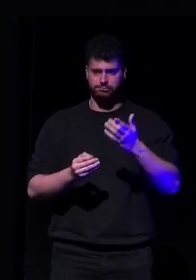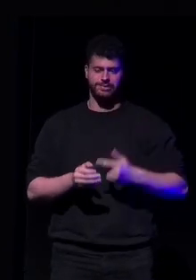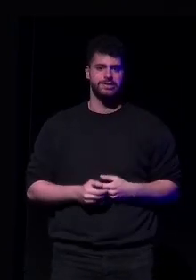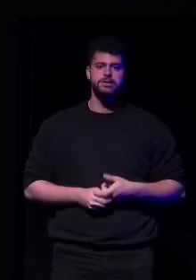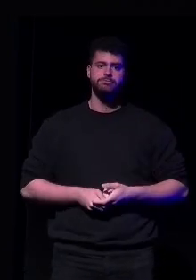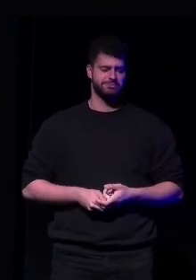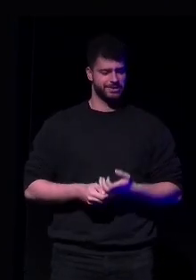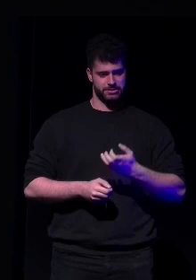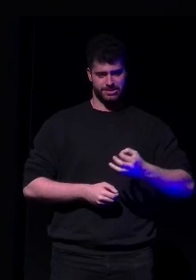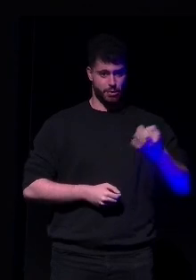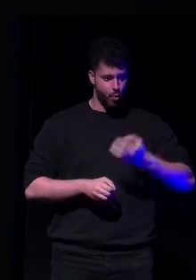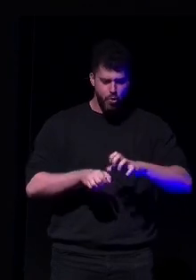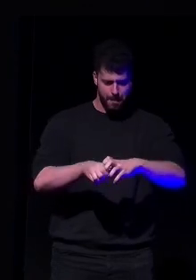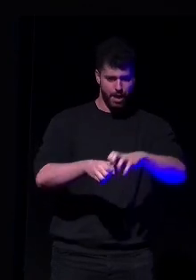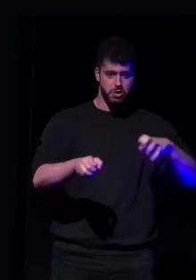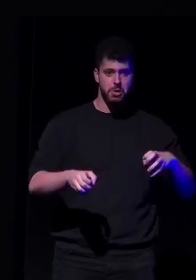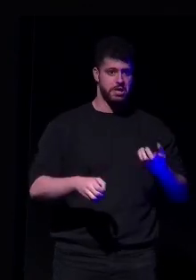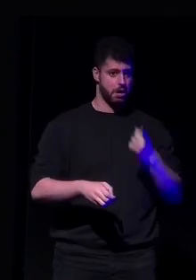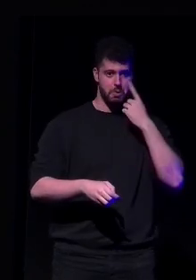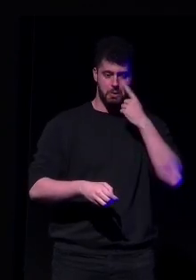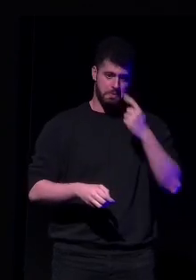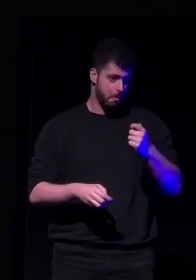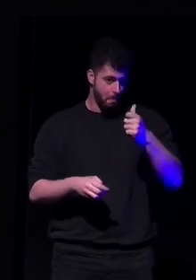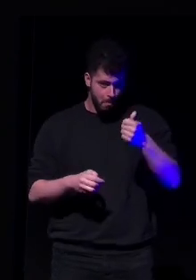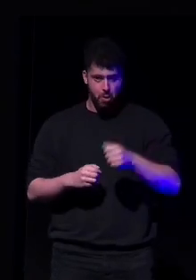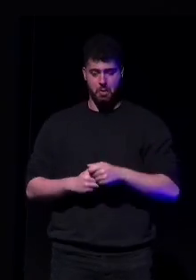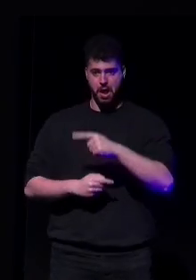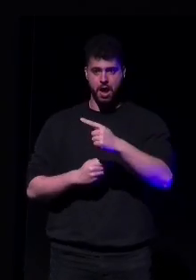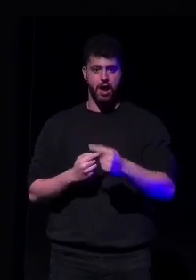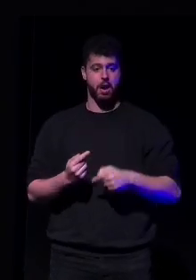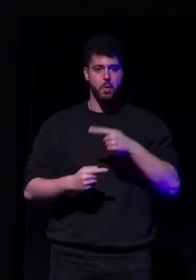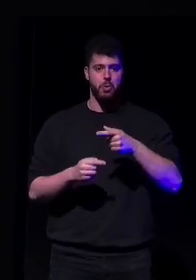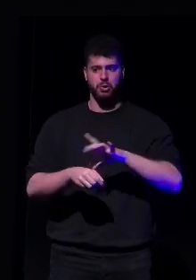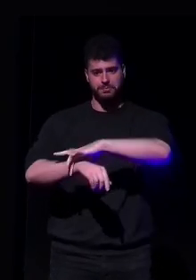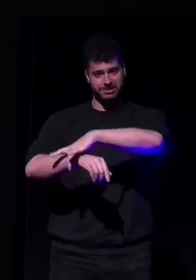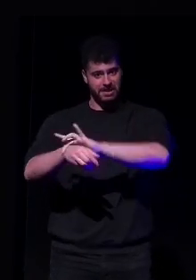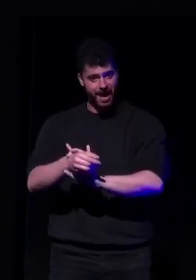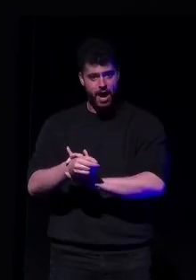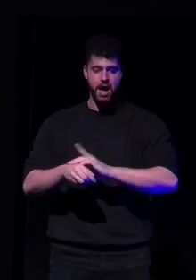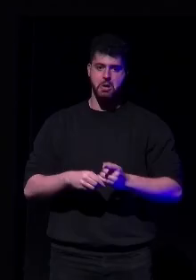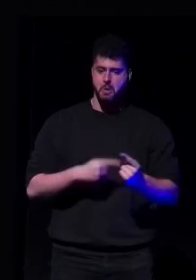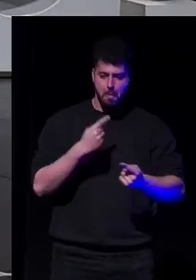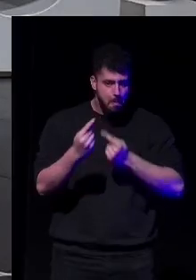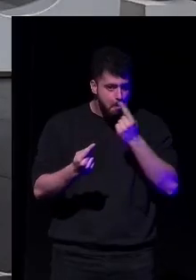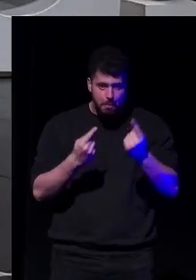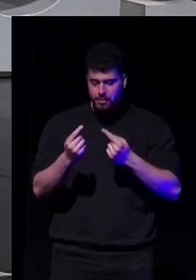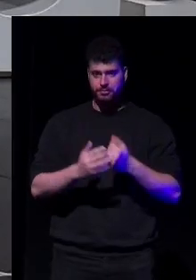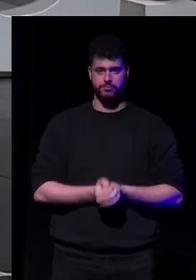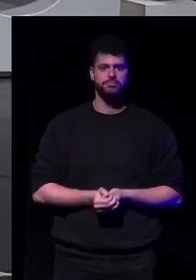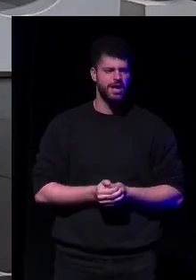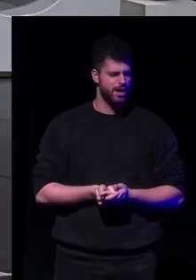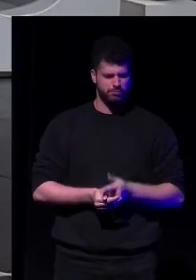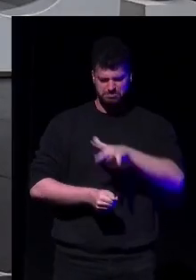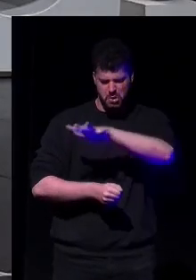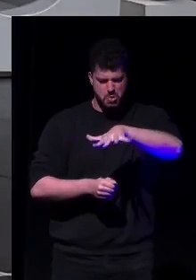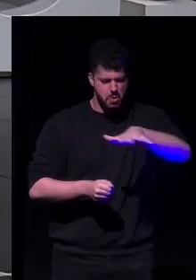han sentit a parlar o coneixen o han estat a Blanes, han estat a Platja d'Aro, no sé, hi ha tants llocs